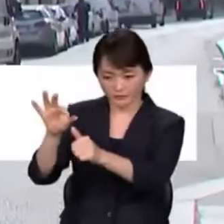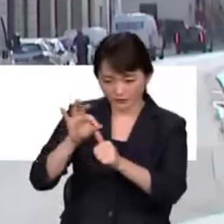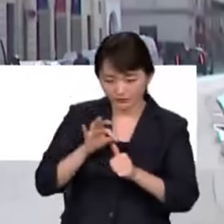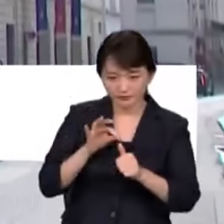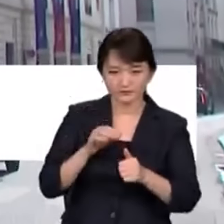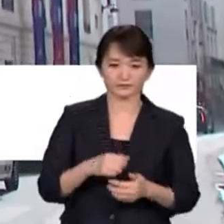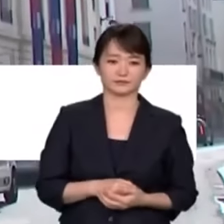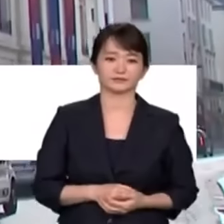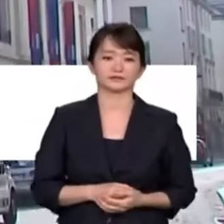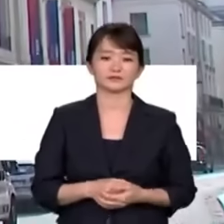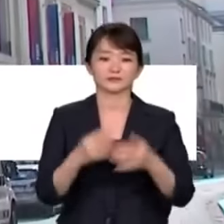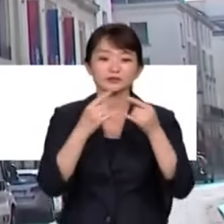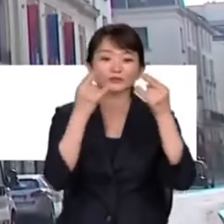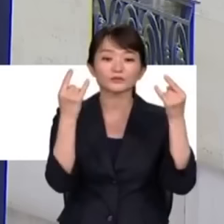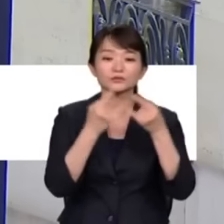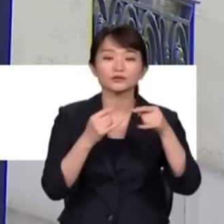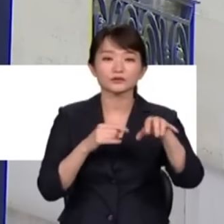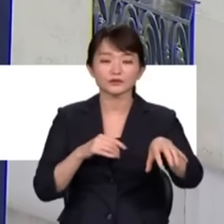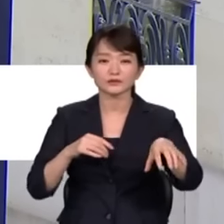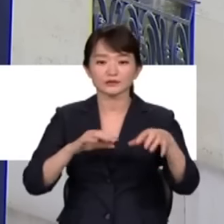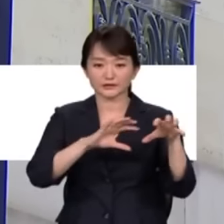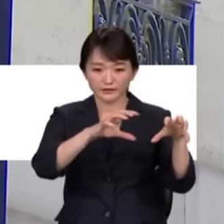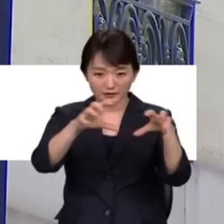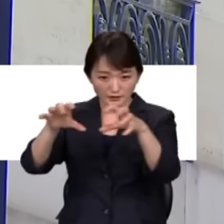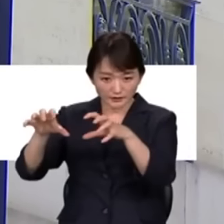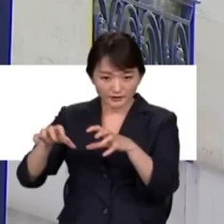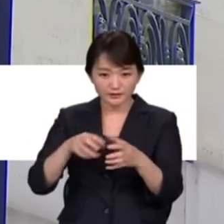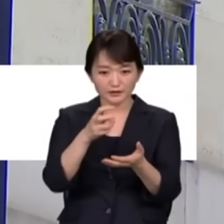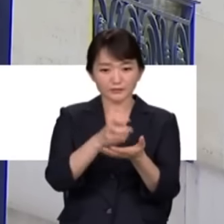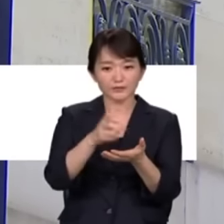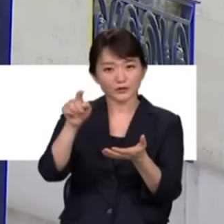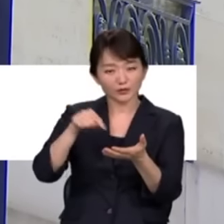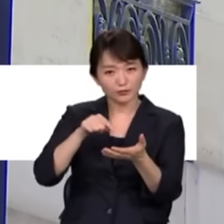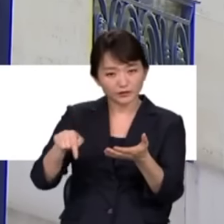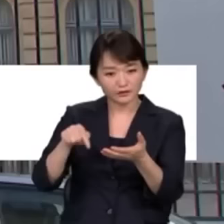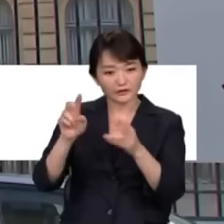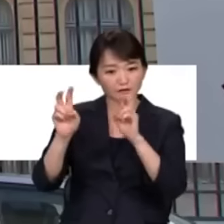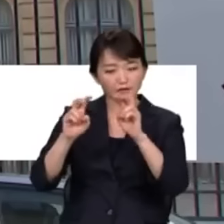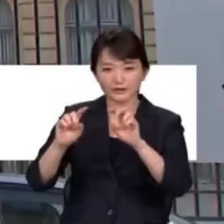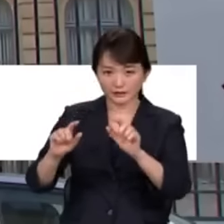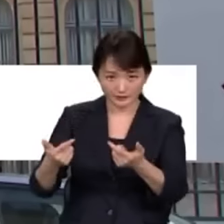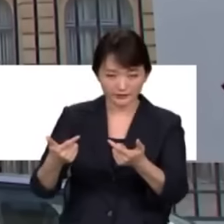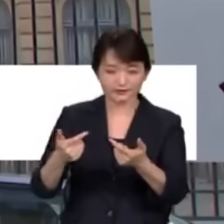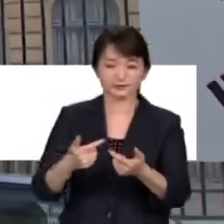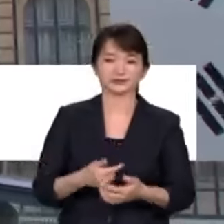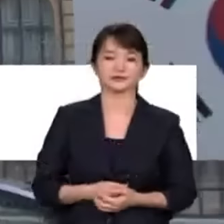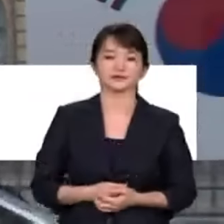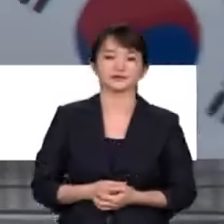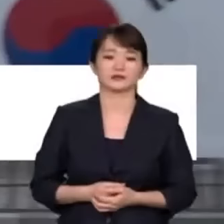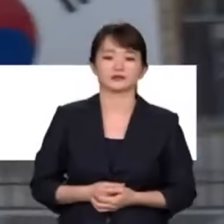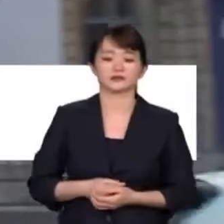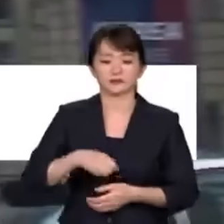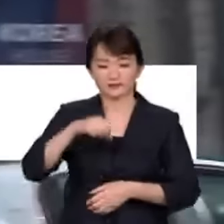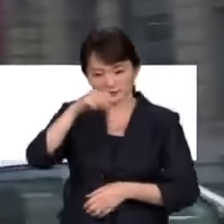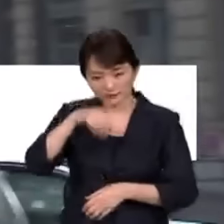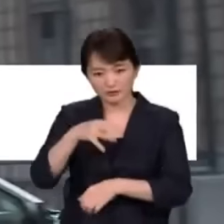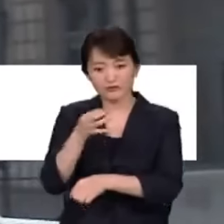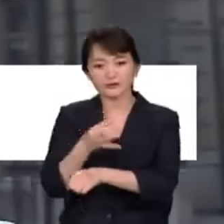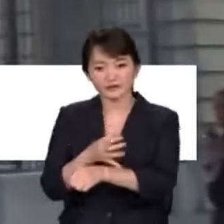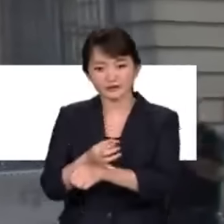저희는 프랑스가 현지가 국가별로 법인이 있거나 하는 회사가 아니잖아요. 저희는 개발성으로 거기에 하는